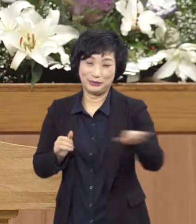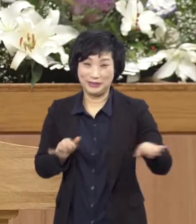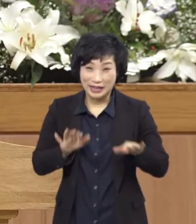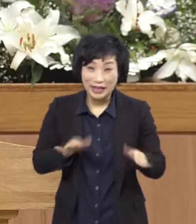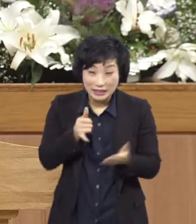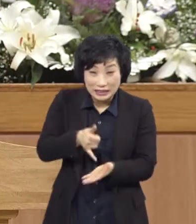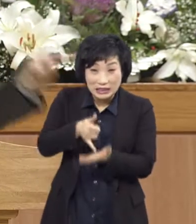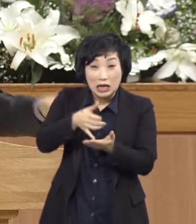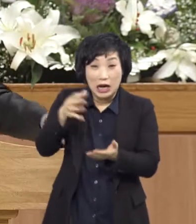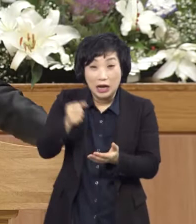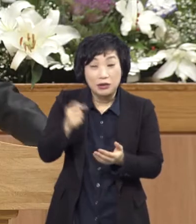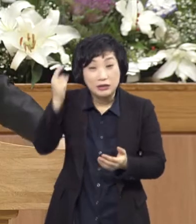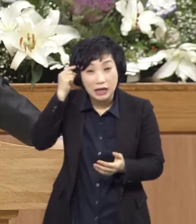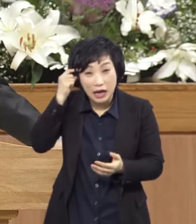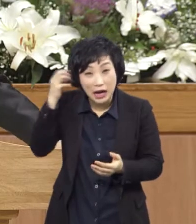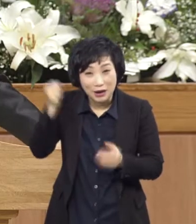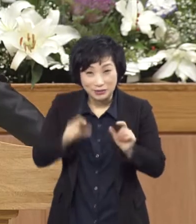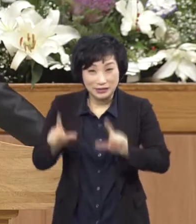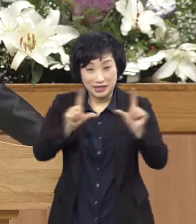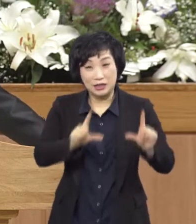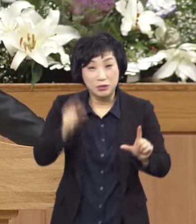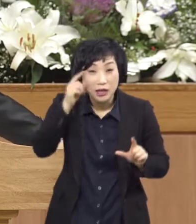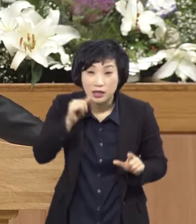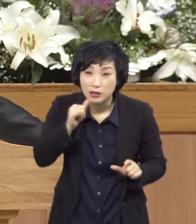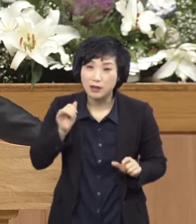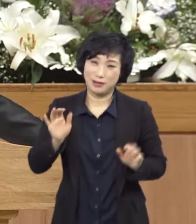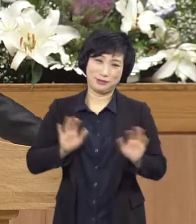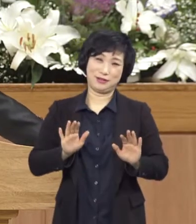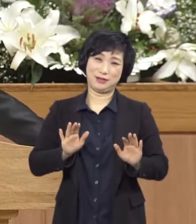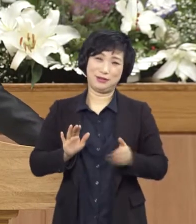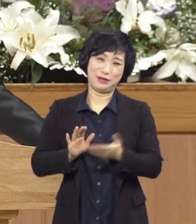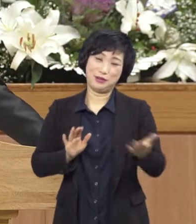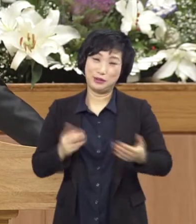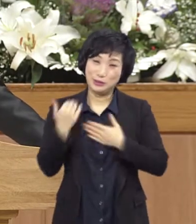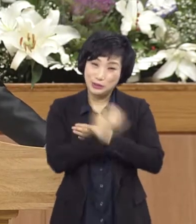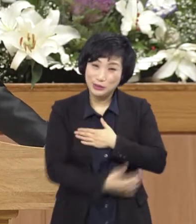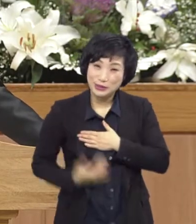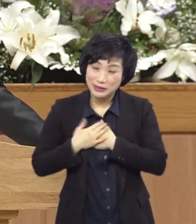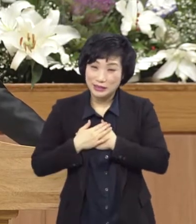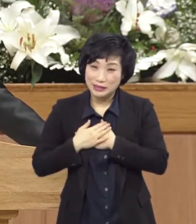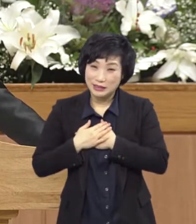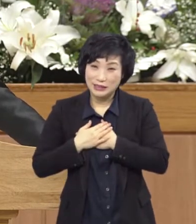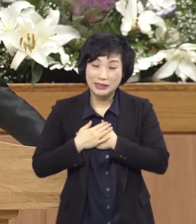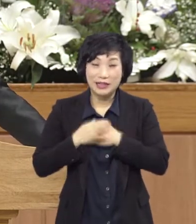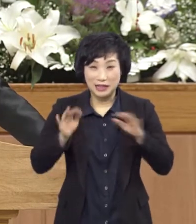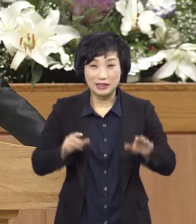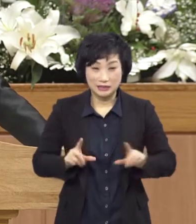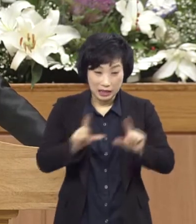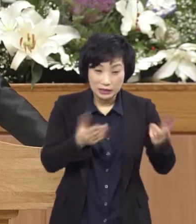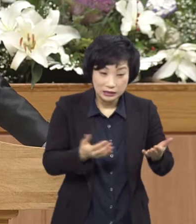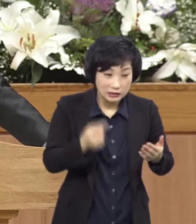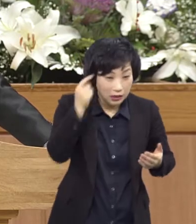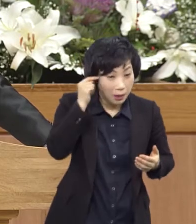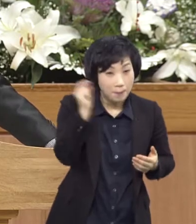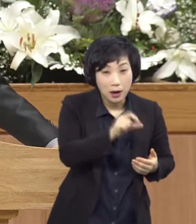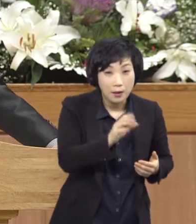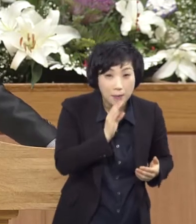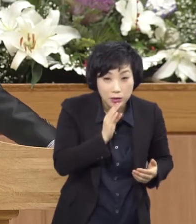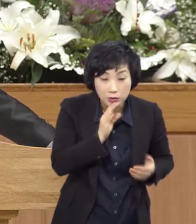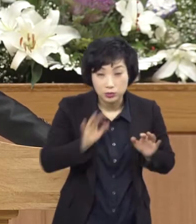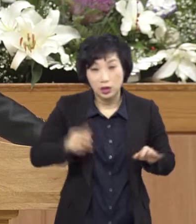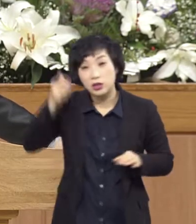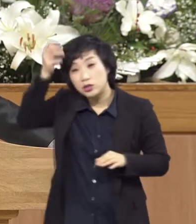인격을 가지고 생각하고 사는 것 같지만 육신이 사는데 생각은 빠른데 영혼이 생각하는